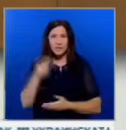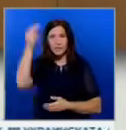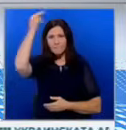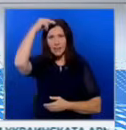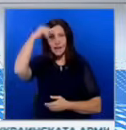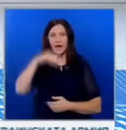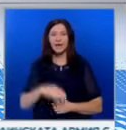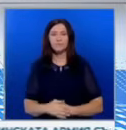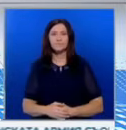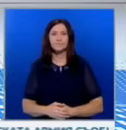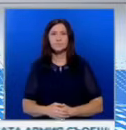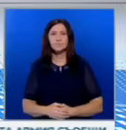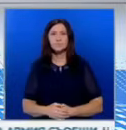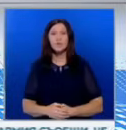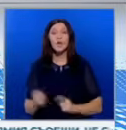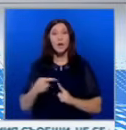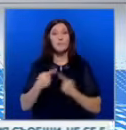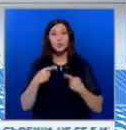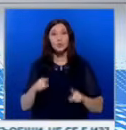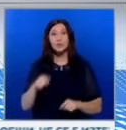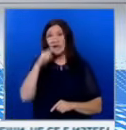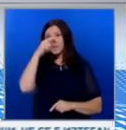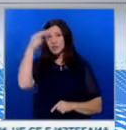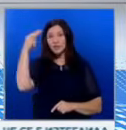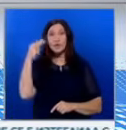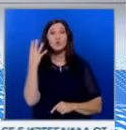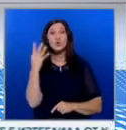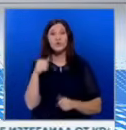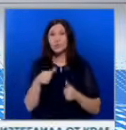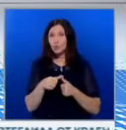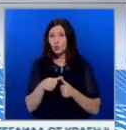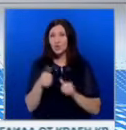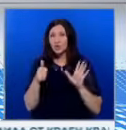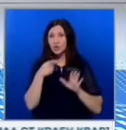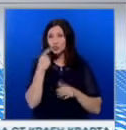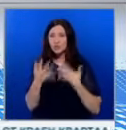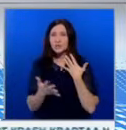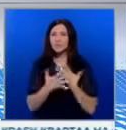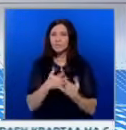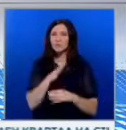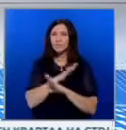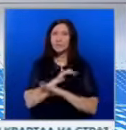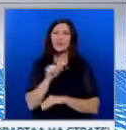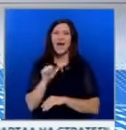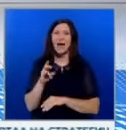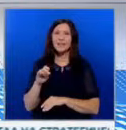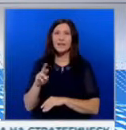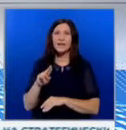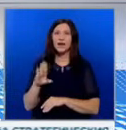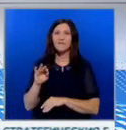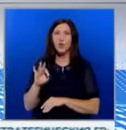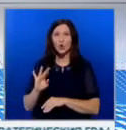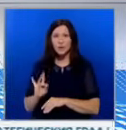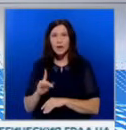България. И към другите водещи теми от 4 юли. 6 години затвор за смъртта на Ани и